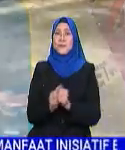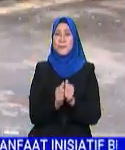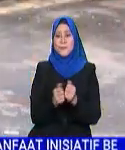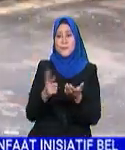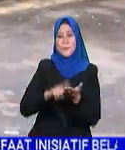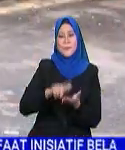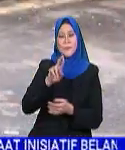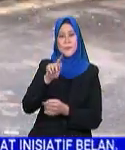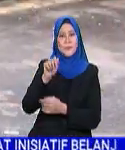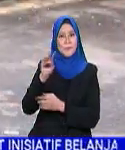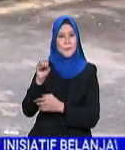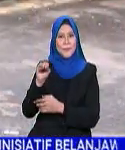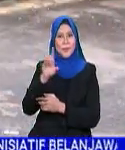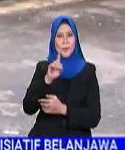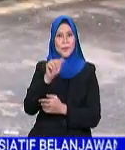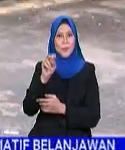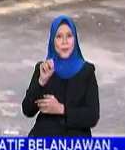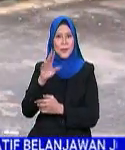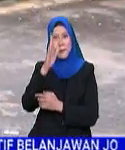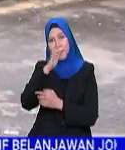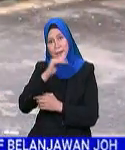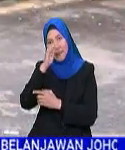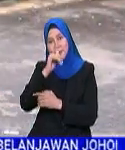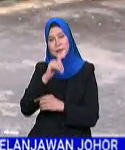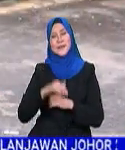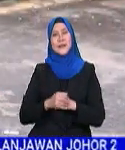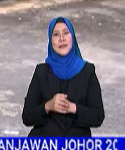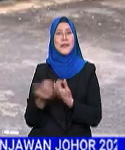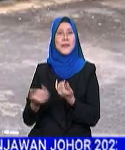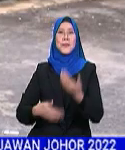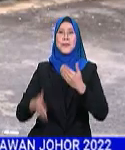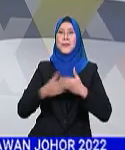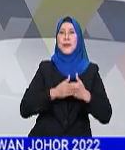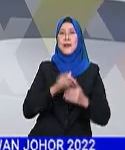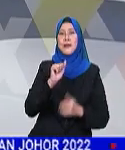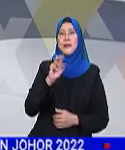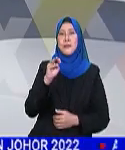perkembangan PRU Dun Melaka ke-15. Kembali kepada Amalina.